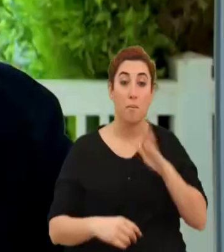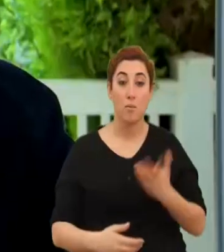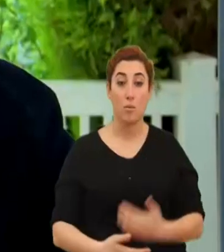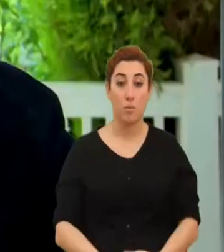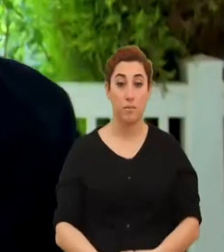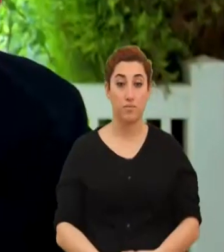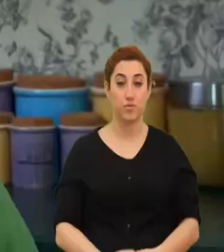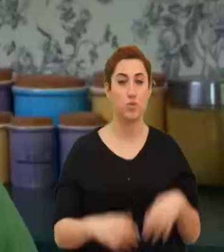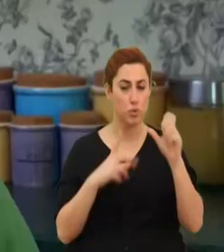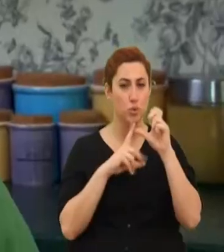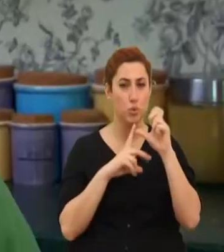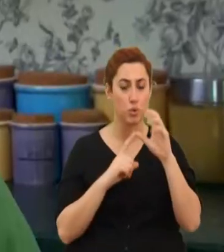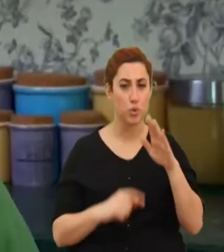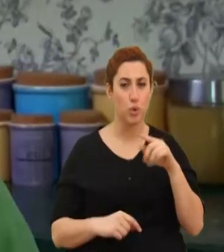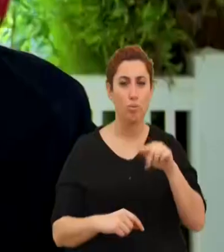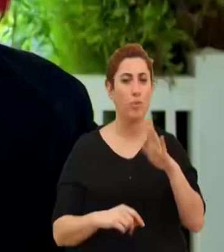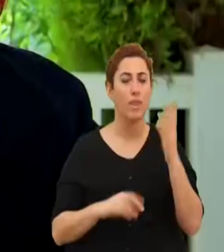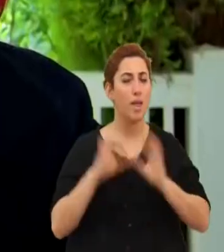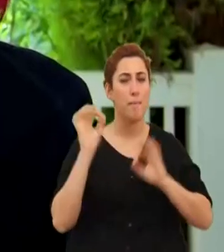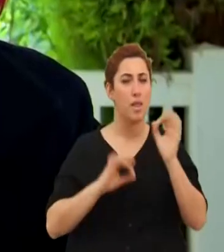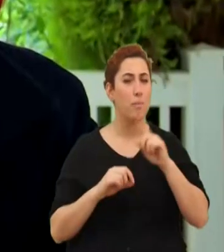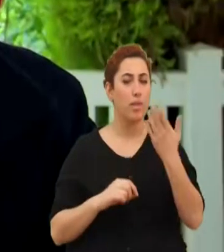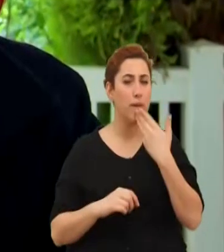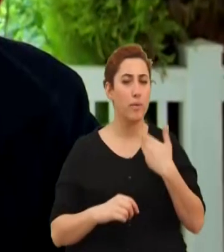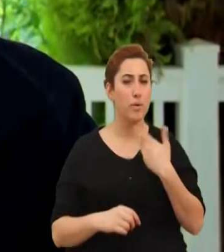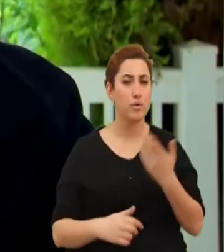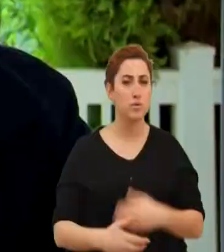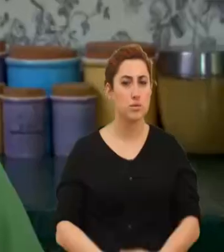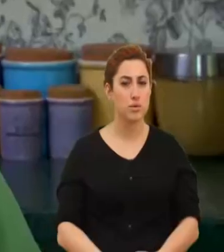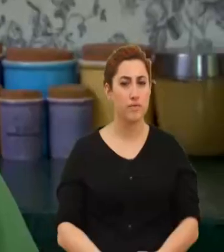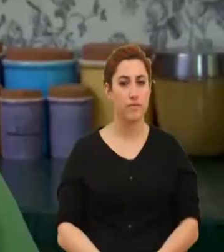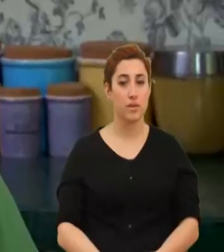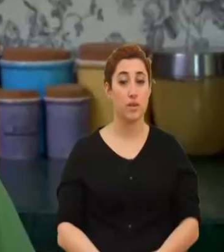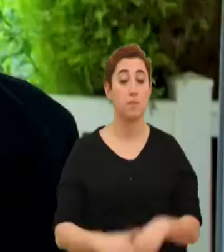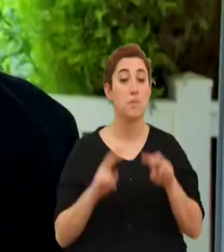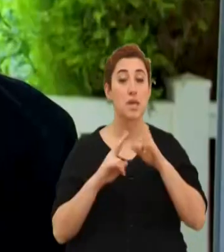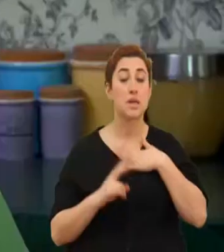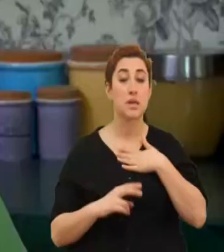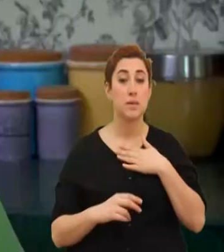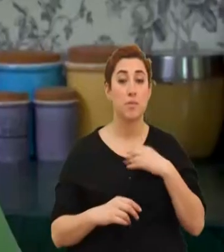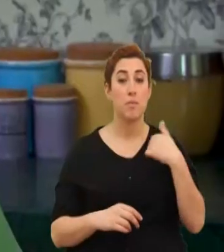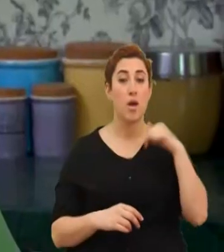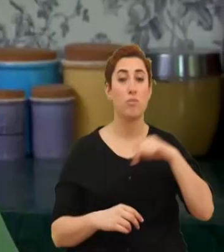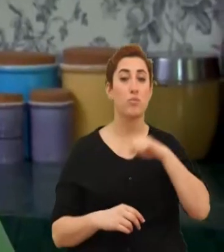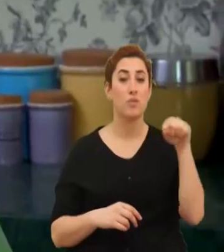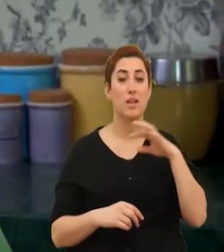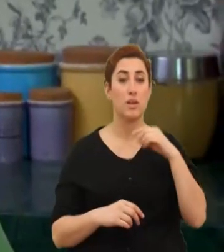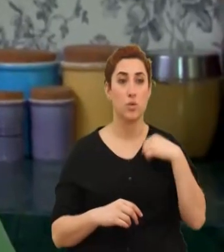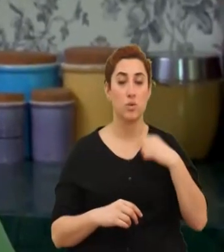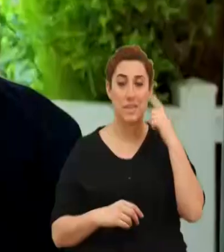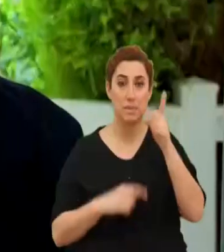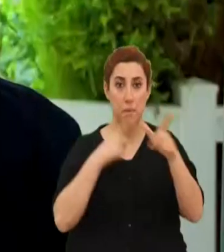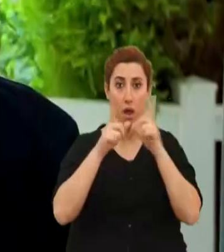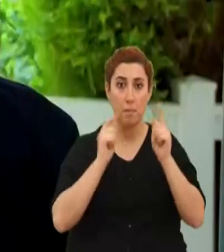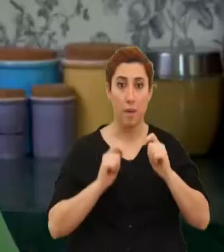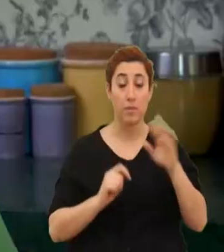miydi? Şükrü. Bu ne planı bu? Ne diyorsun sen? Hı? Meryem'im, ben bunu arayışsız sistemi